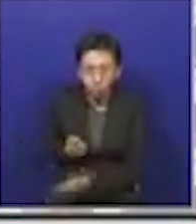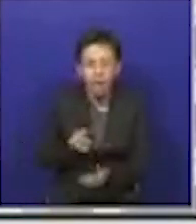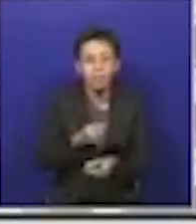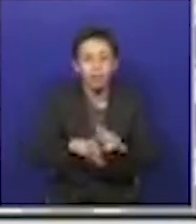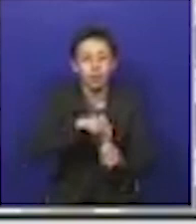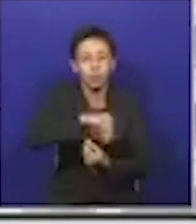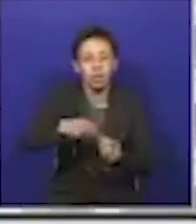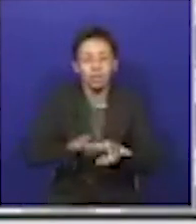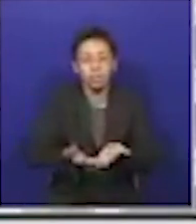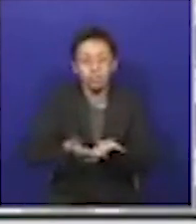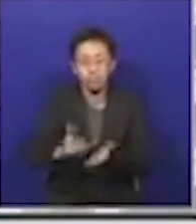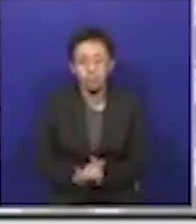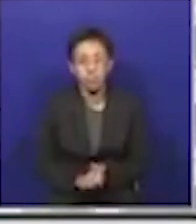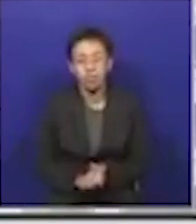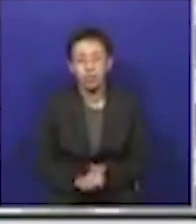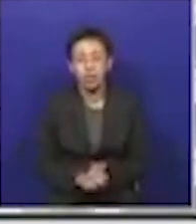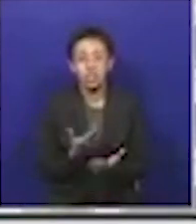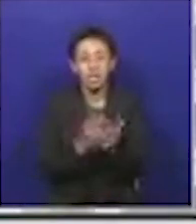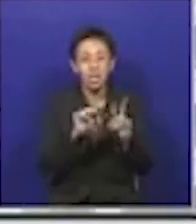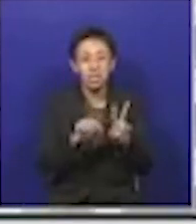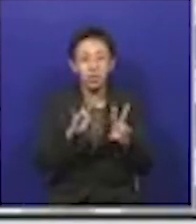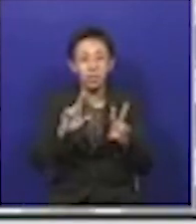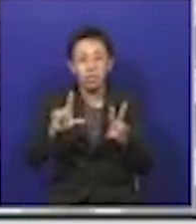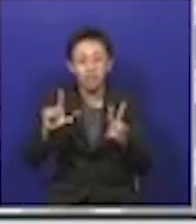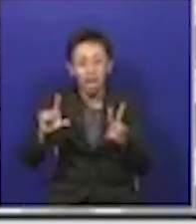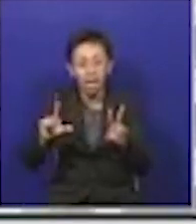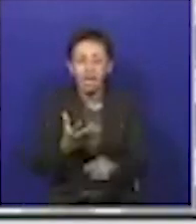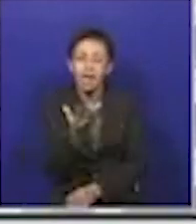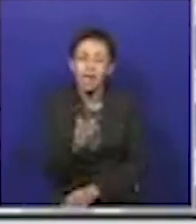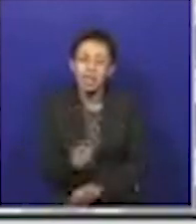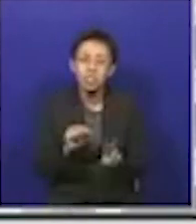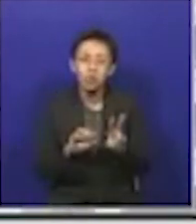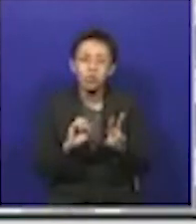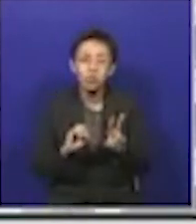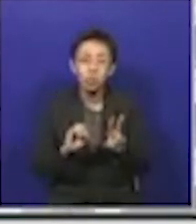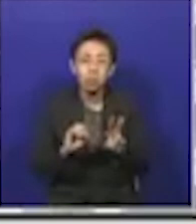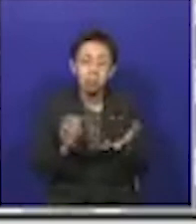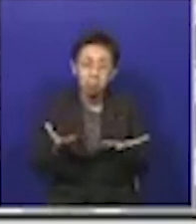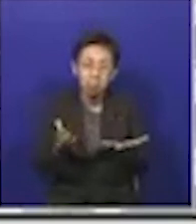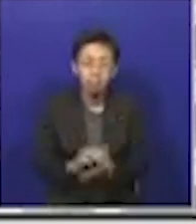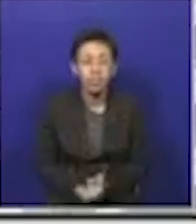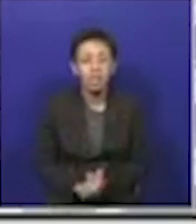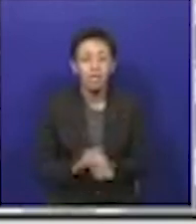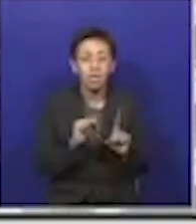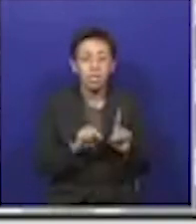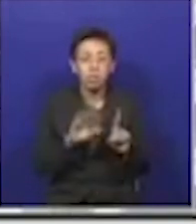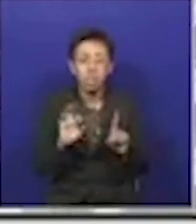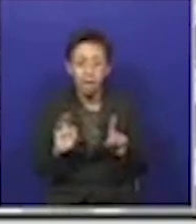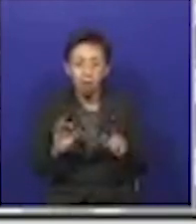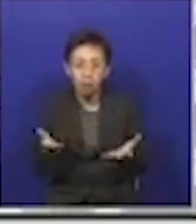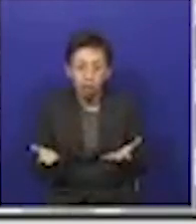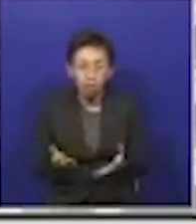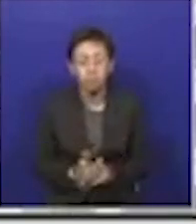ถ้าเกิดเราเก็บรายได้ที่จัดเก็บ 2.7 เราเหลือสัก 2.0 ล่ะฮะเราเหลือ 1.9 ล่ะ